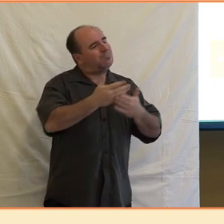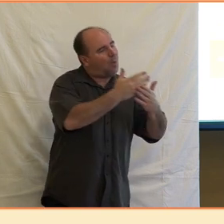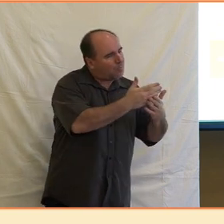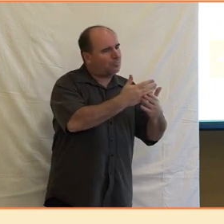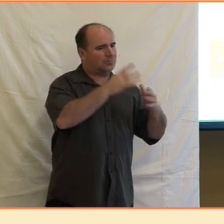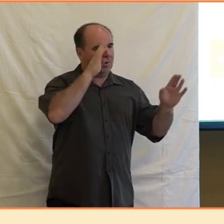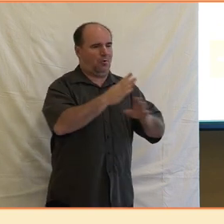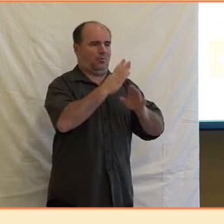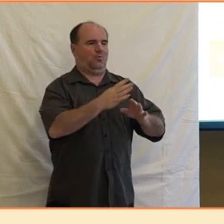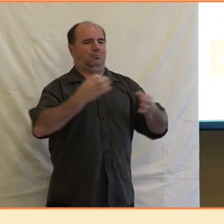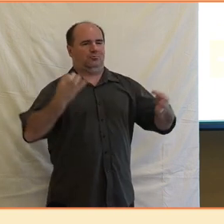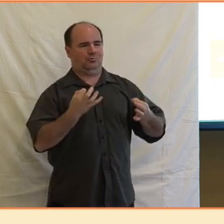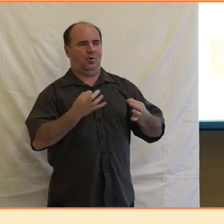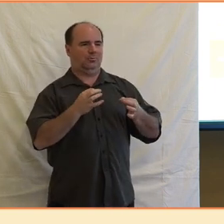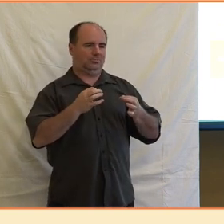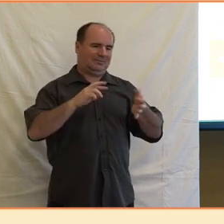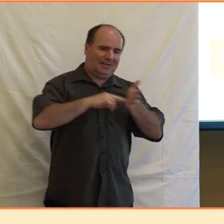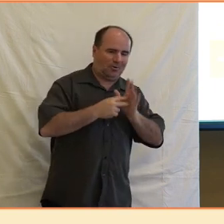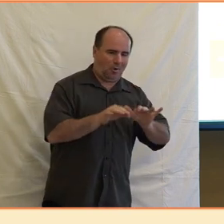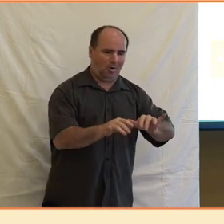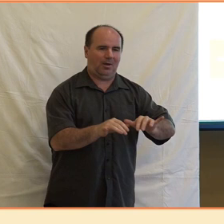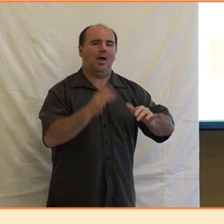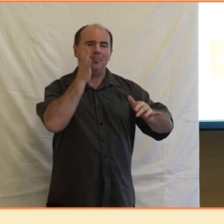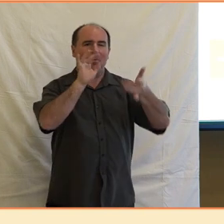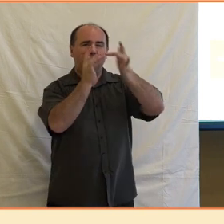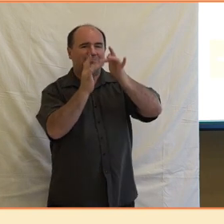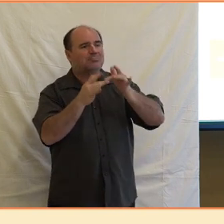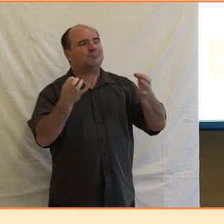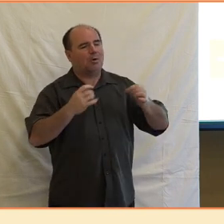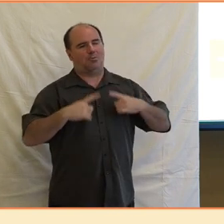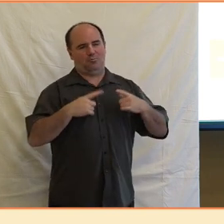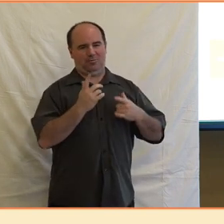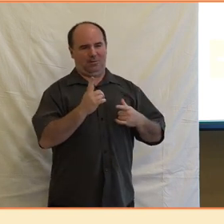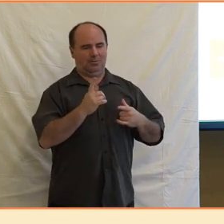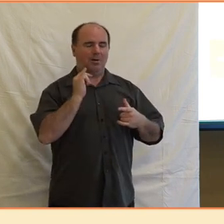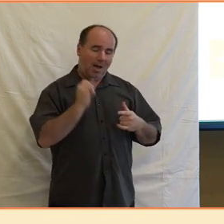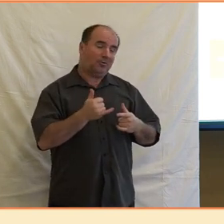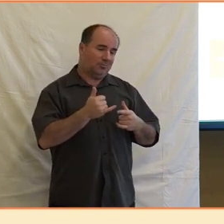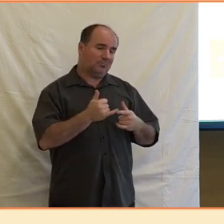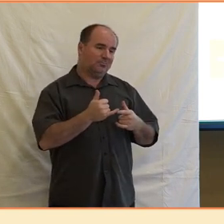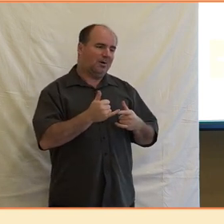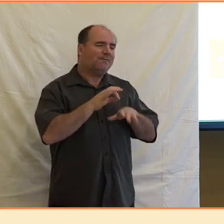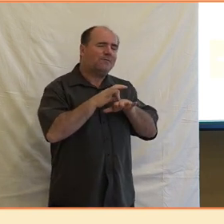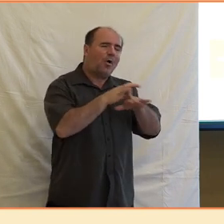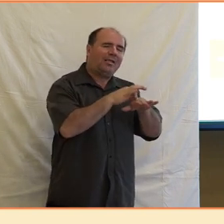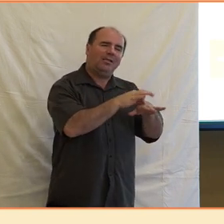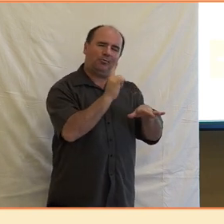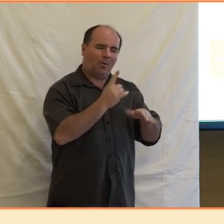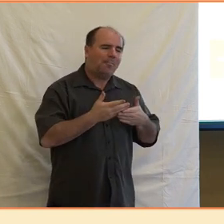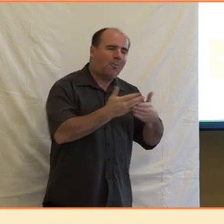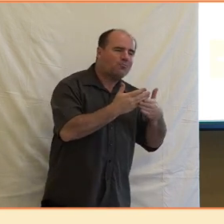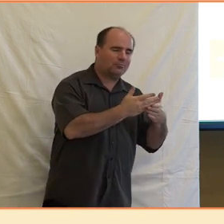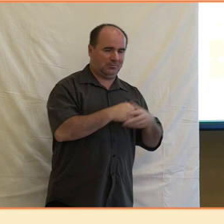technologie používat, aby princip autonomie vůle a osobní důstojnosti a